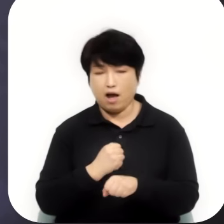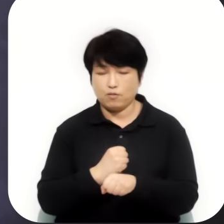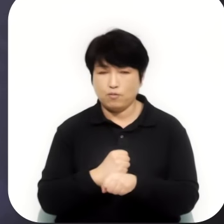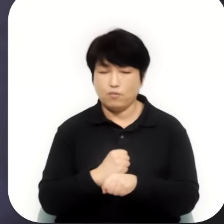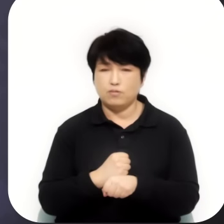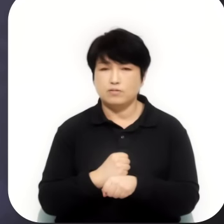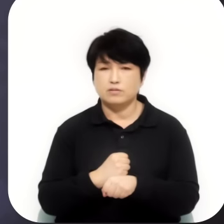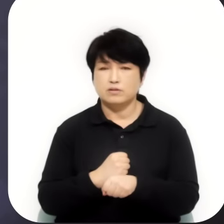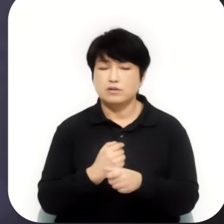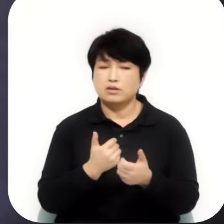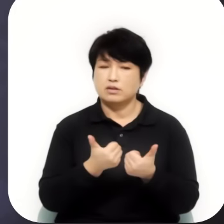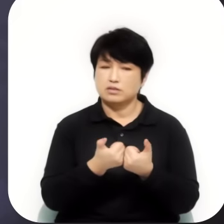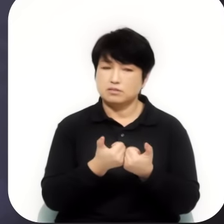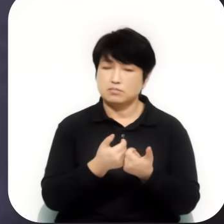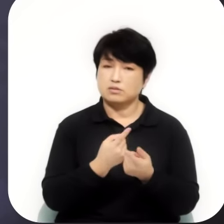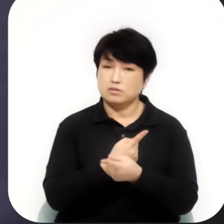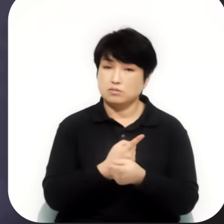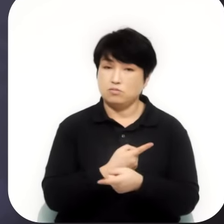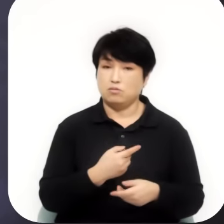있고요. 수행은 어떠냐.